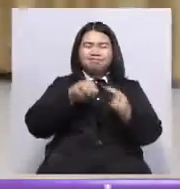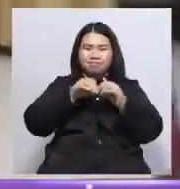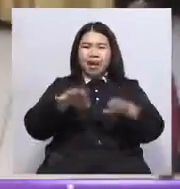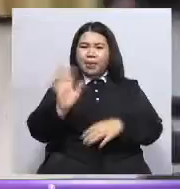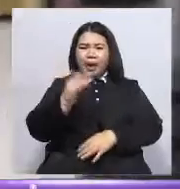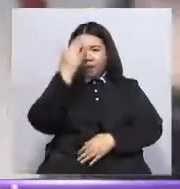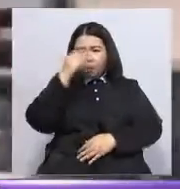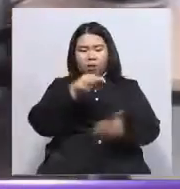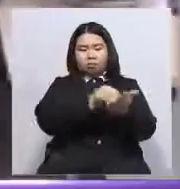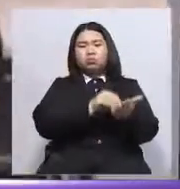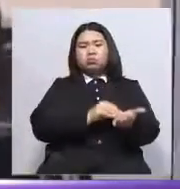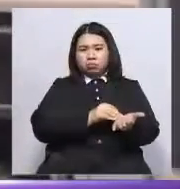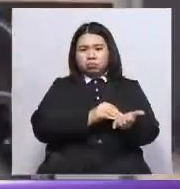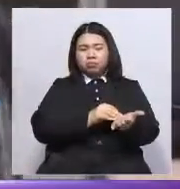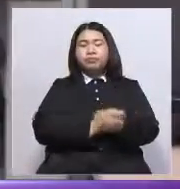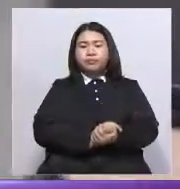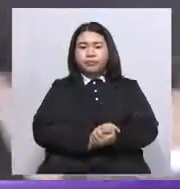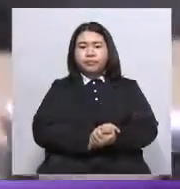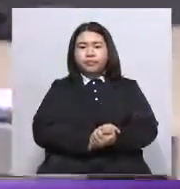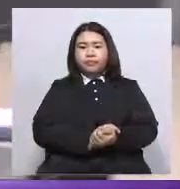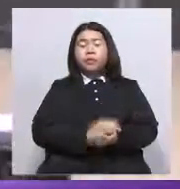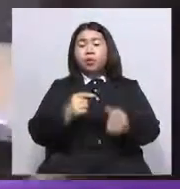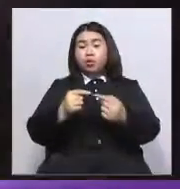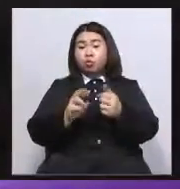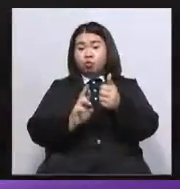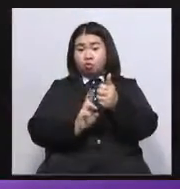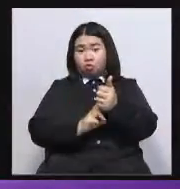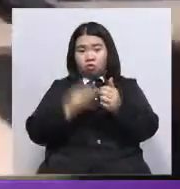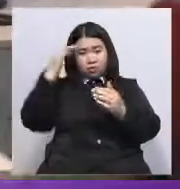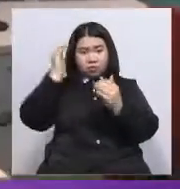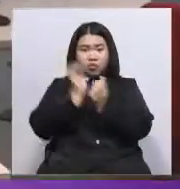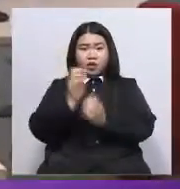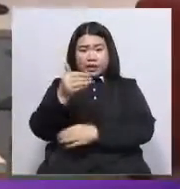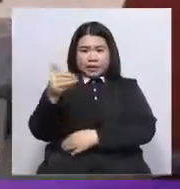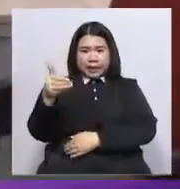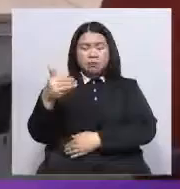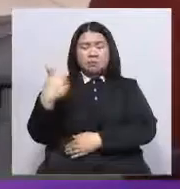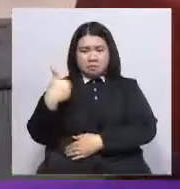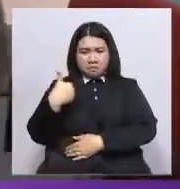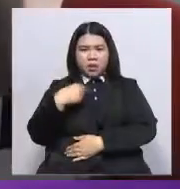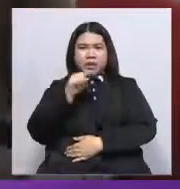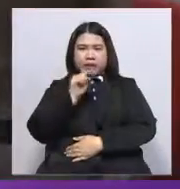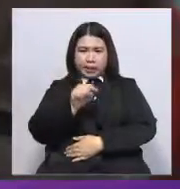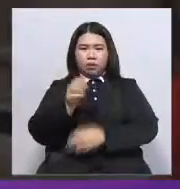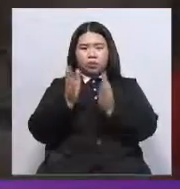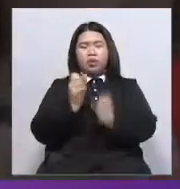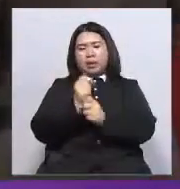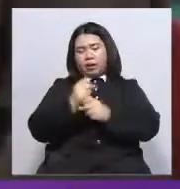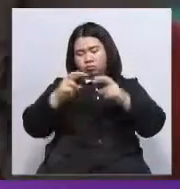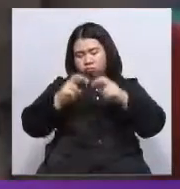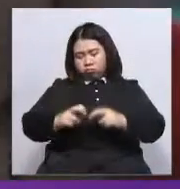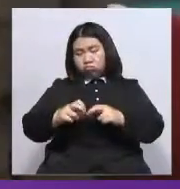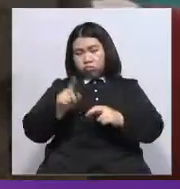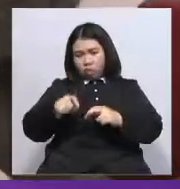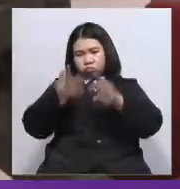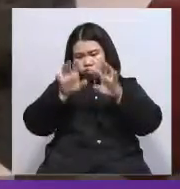ากอยู่ในสำนวนซึ่งทางรองผู้บัญชาการตำรวจแห่งชาตินะคะก็ได้กำชับพนักงานสอบสวนให้เร่งสรุปสำนว